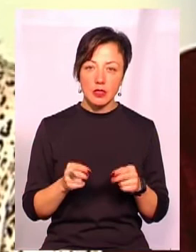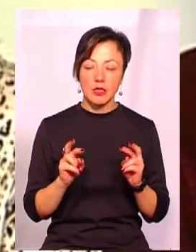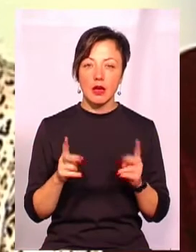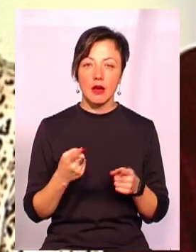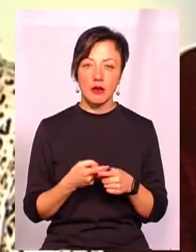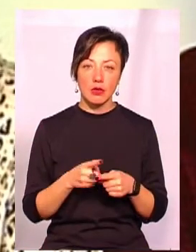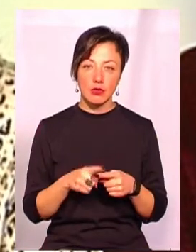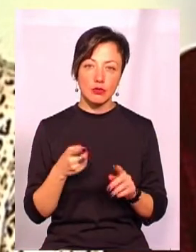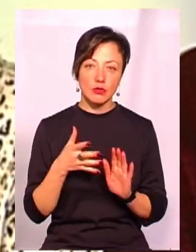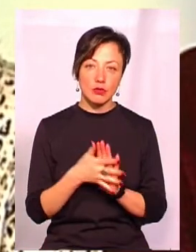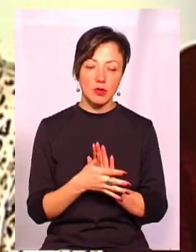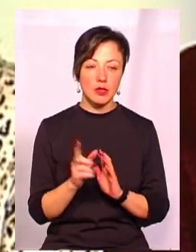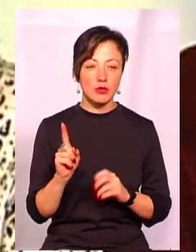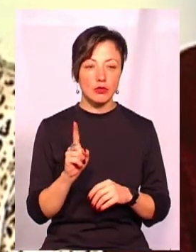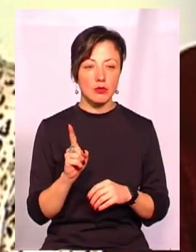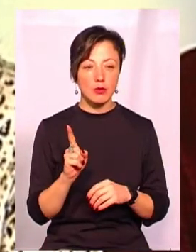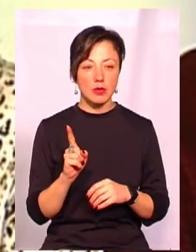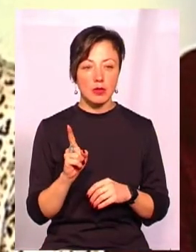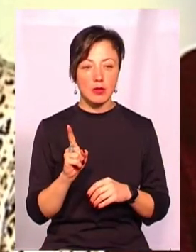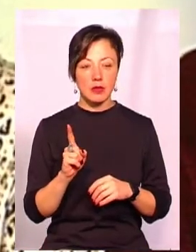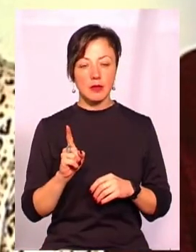його зрозуміти для того, щоб